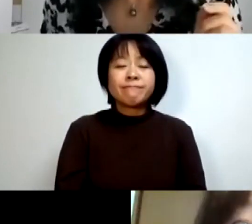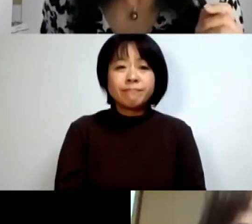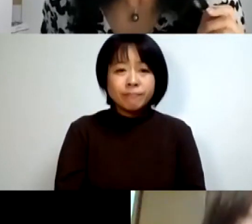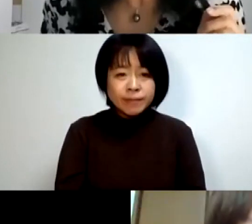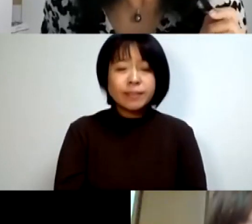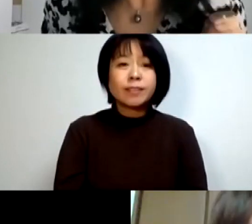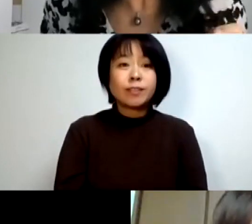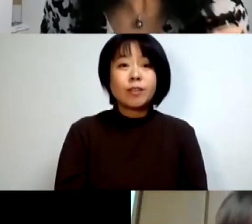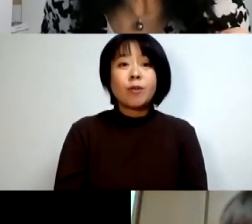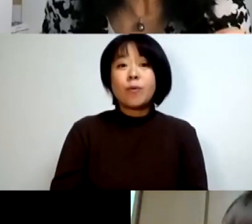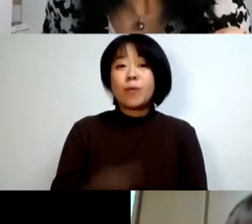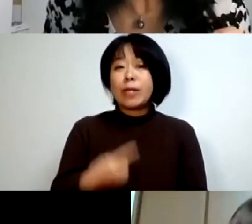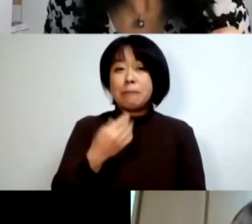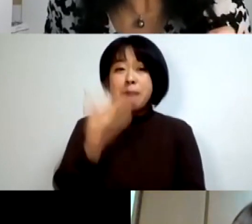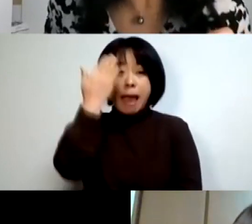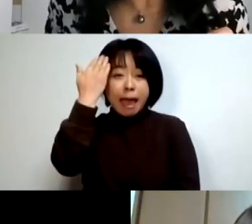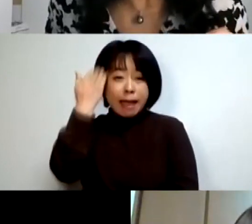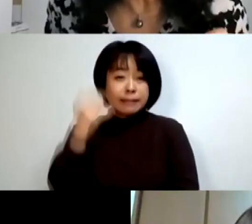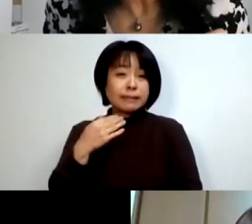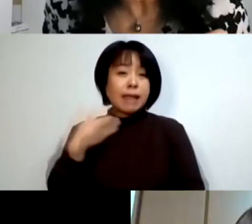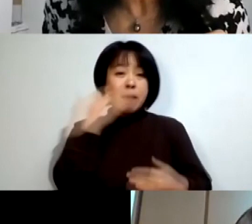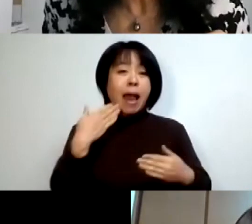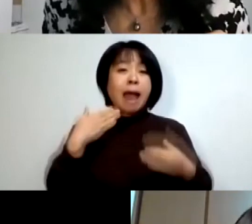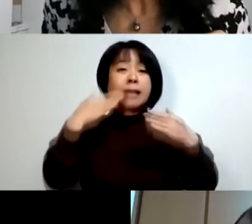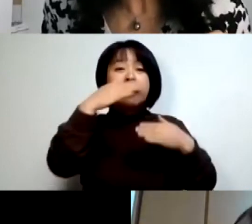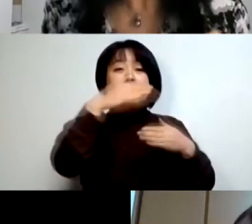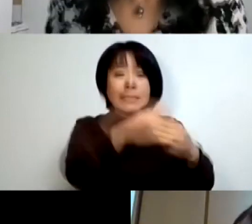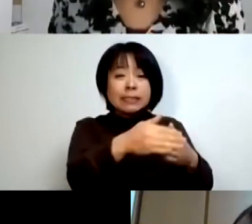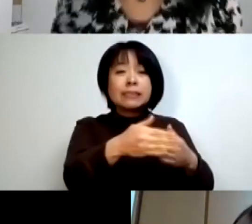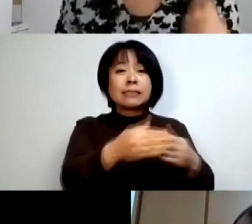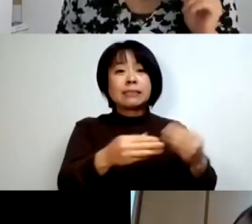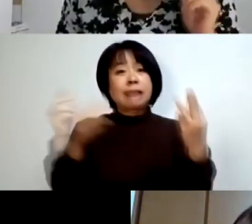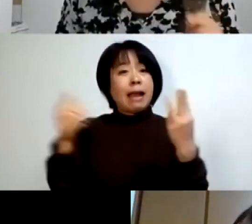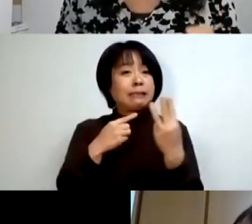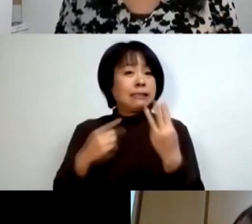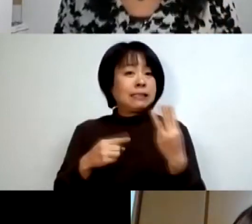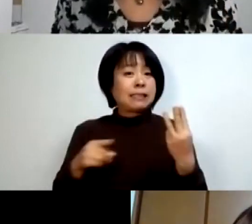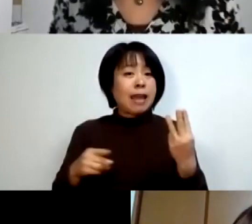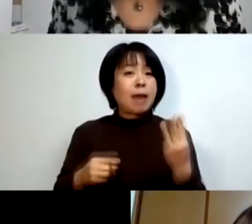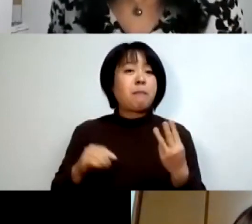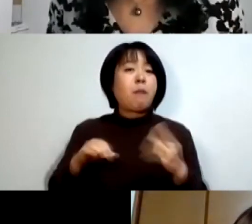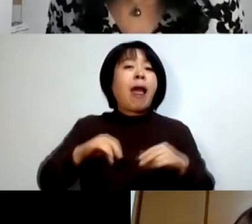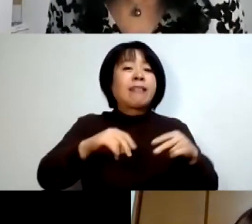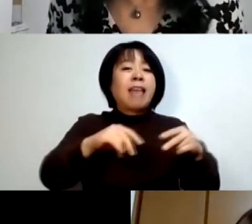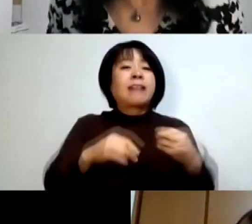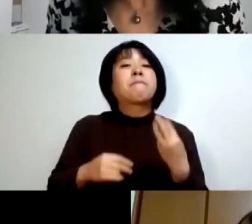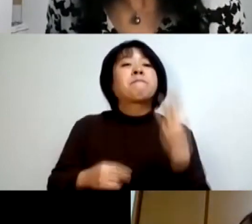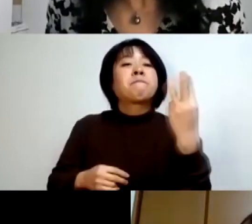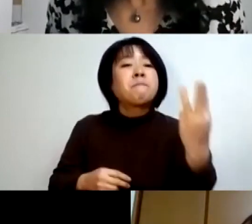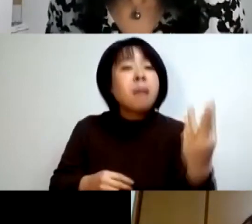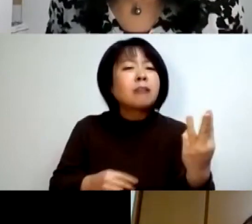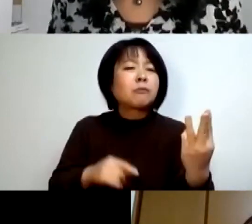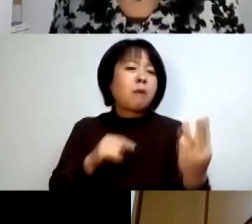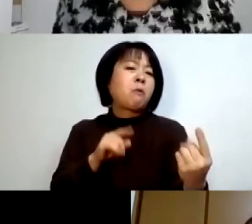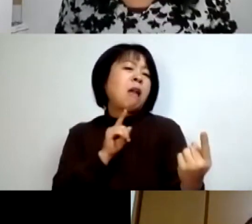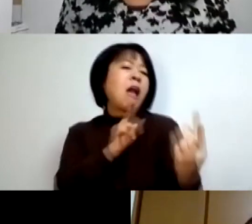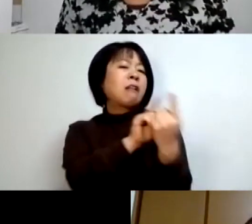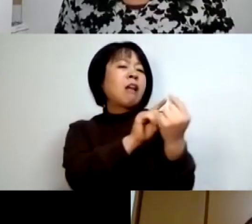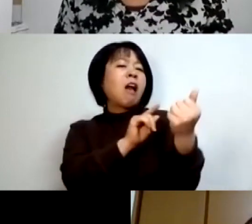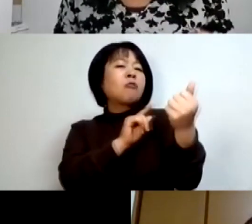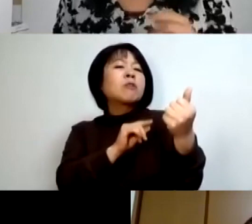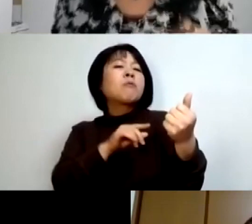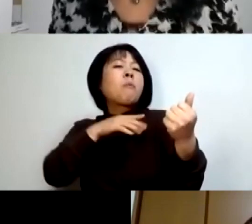私ら三人同じボランティアで行ったやろ。私はもう最初からピンと来とったんや。そ